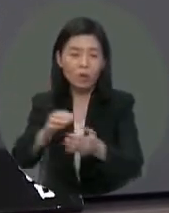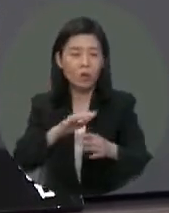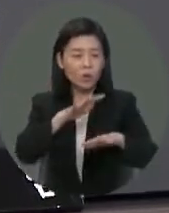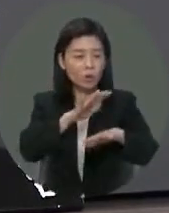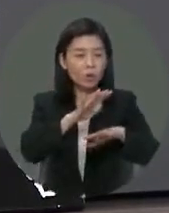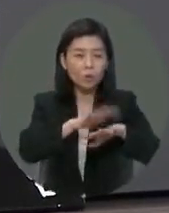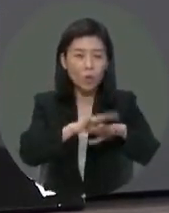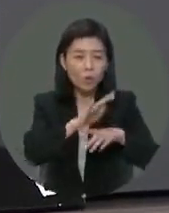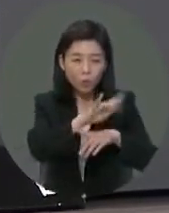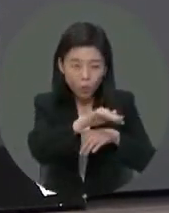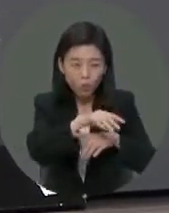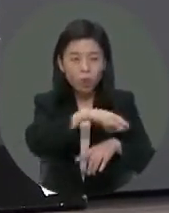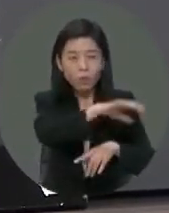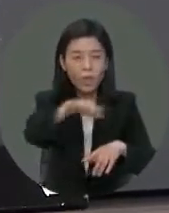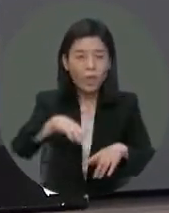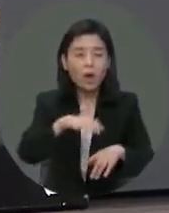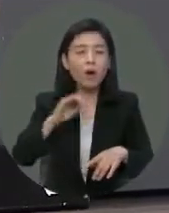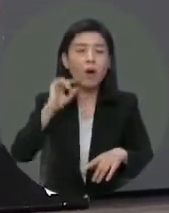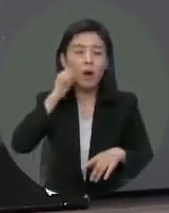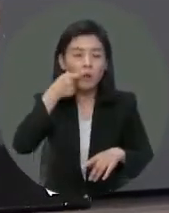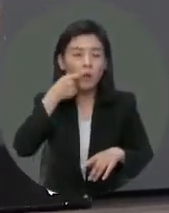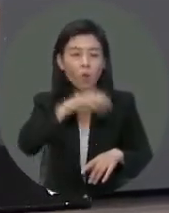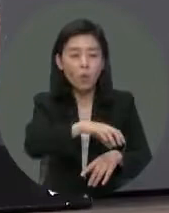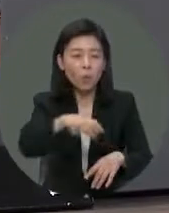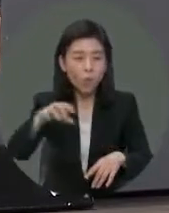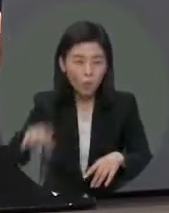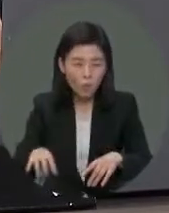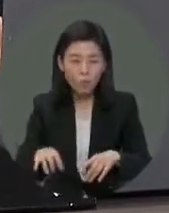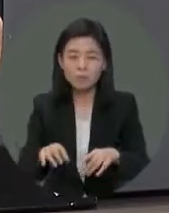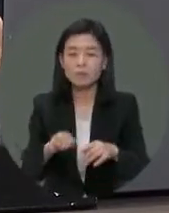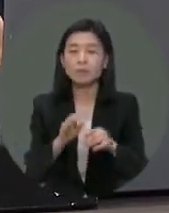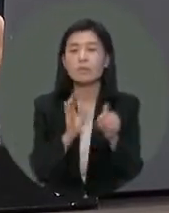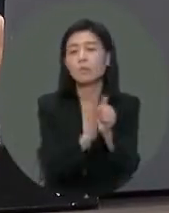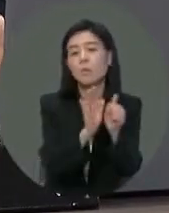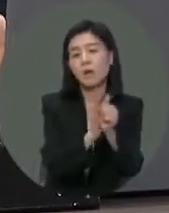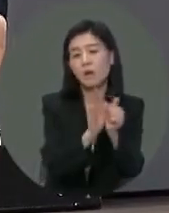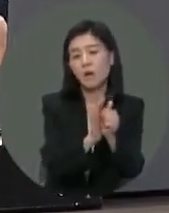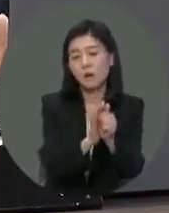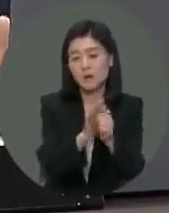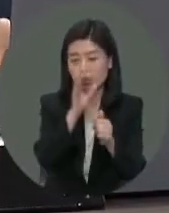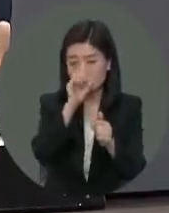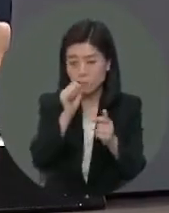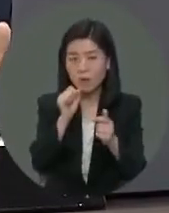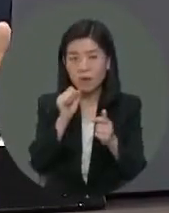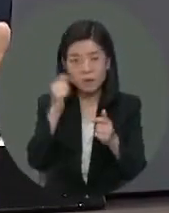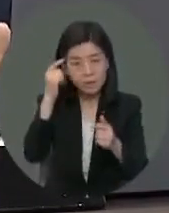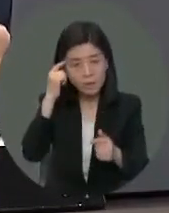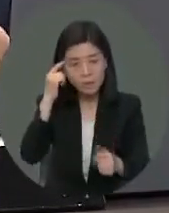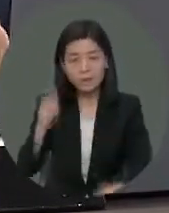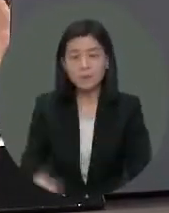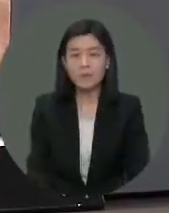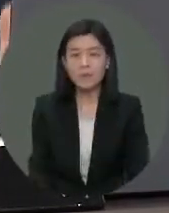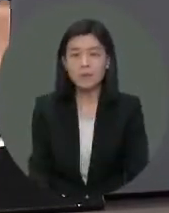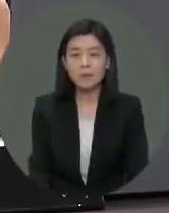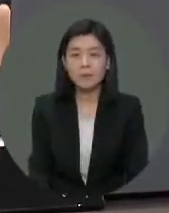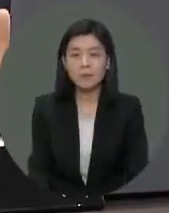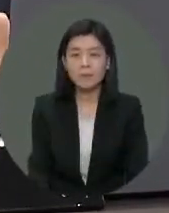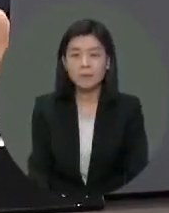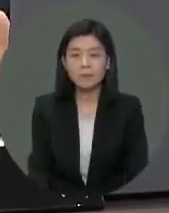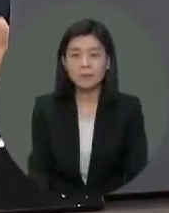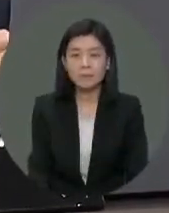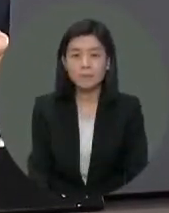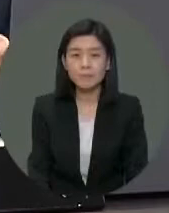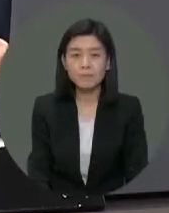거죠 이런 좀 그 변화를 가져와야 된다고 생각을 해요 동의하십니까 좀 논의를